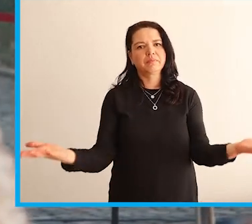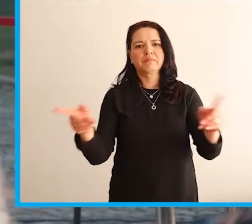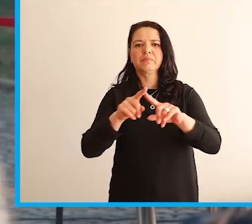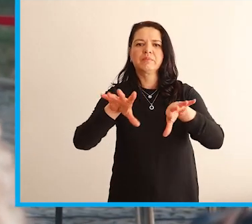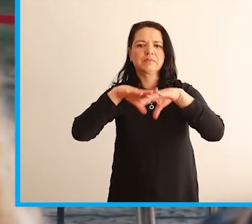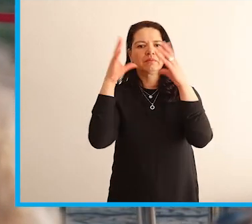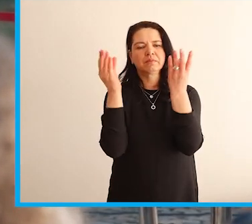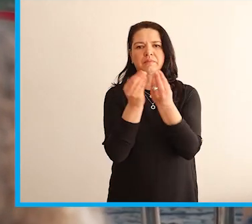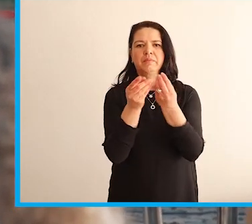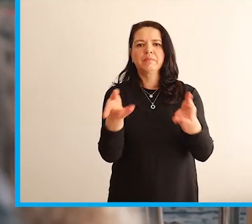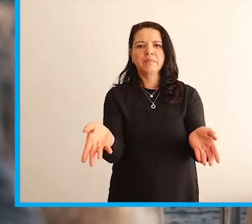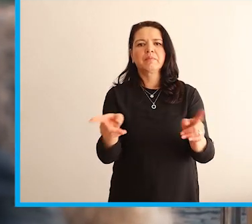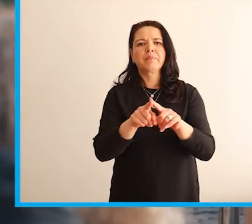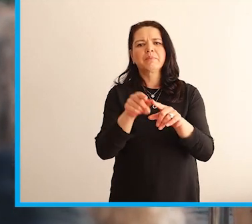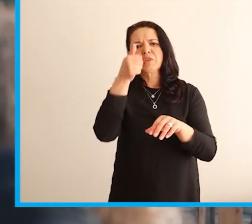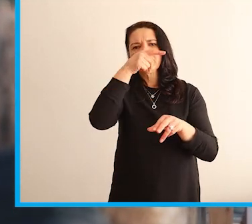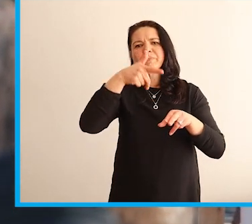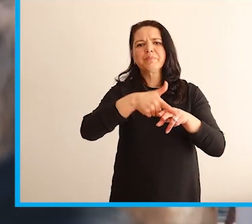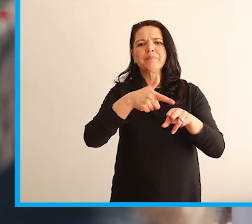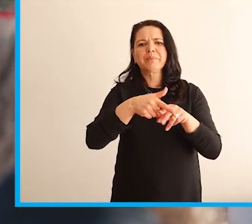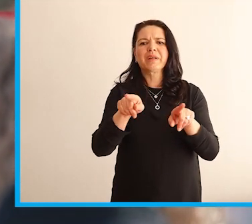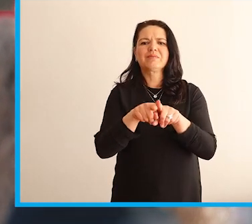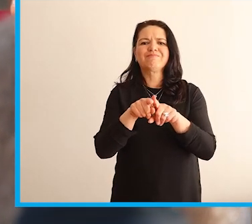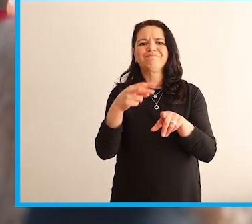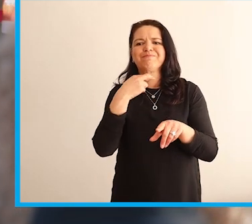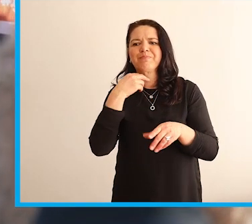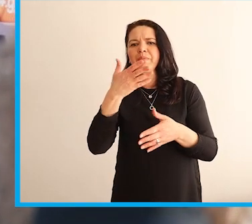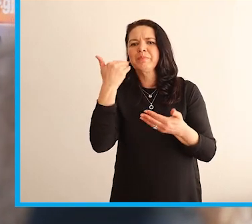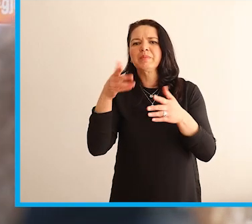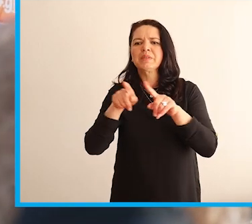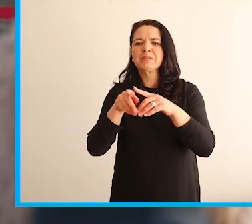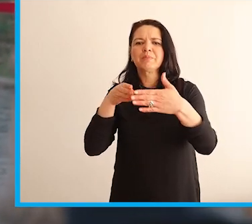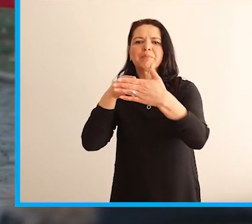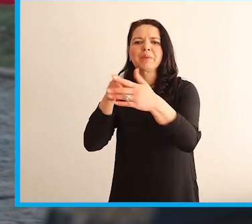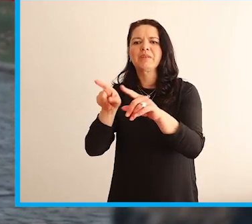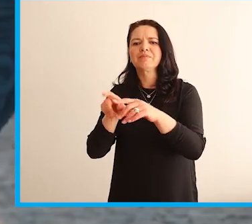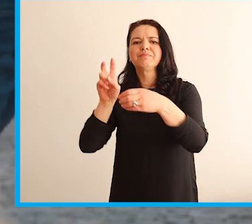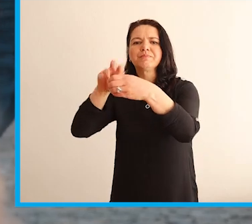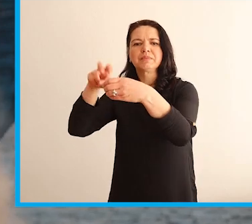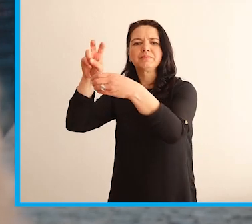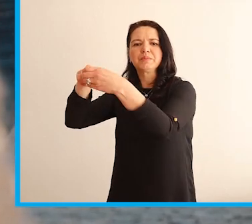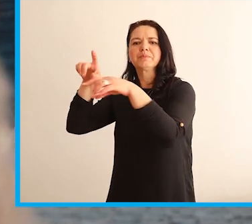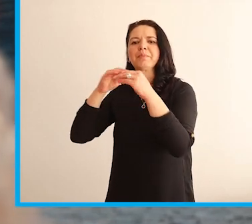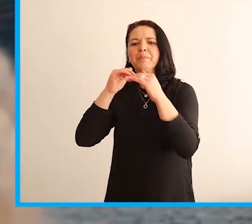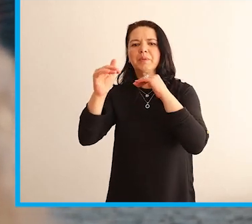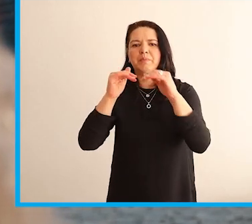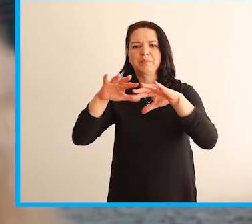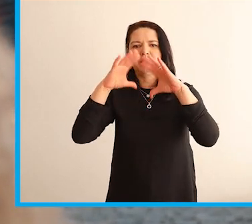ndërveprim me mjedisin e pengon pjesëmarrjen e dikujt në shoqëri në baza të barabarta me të tjerët.